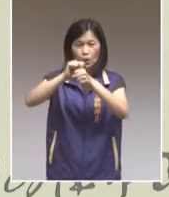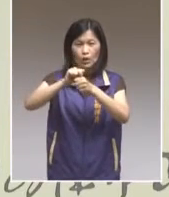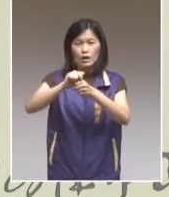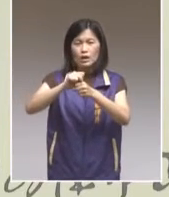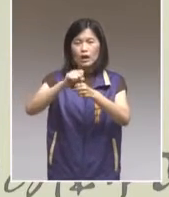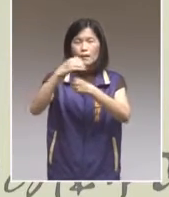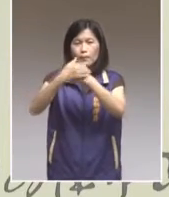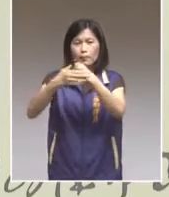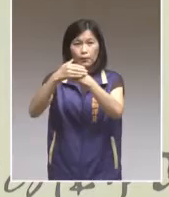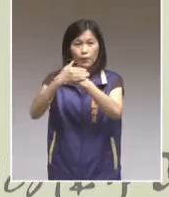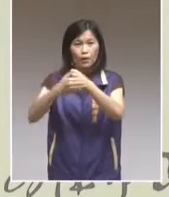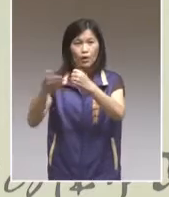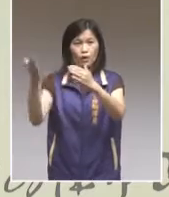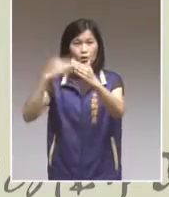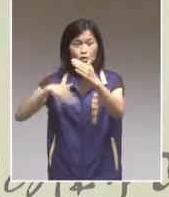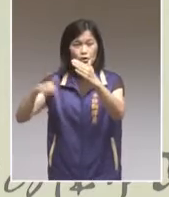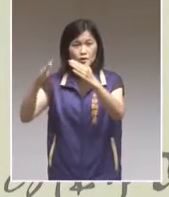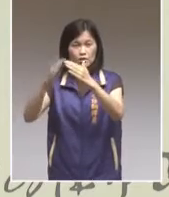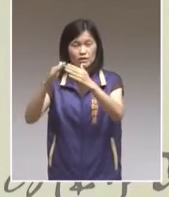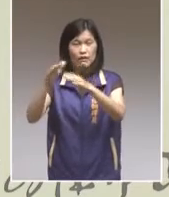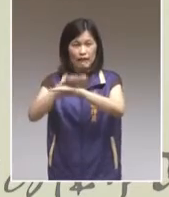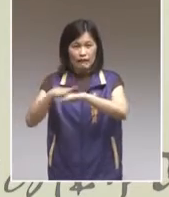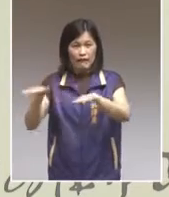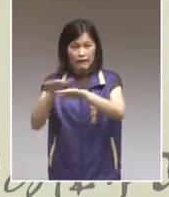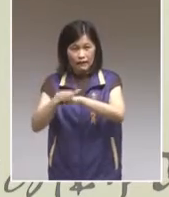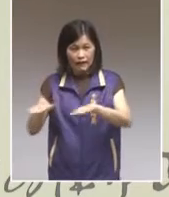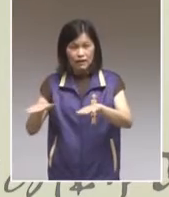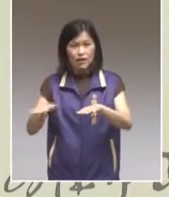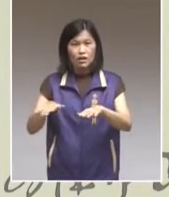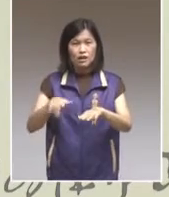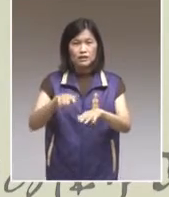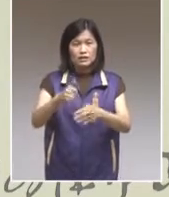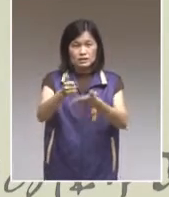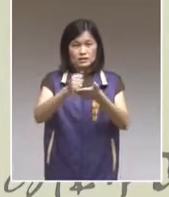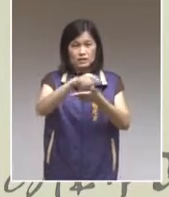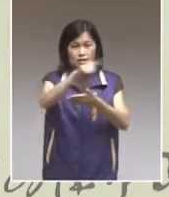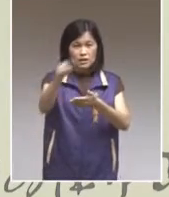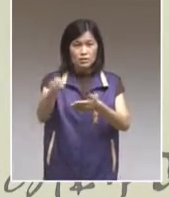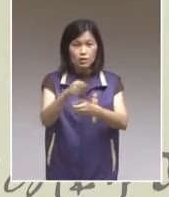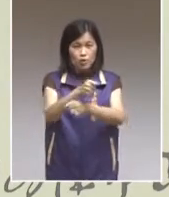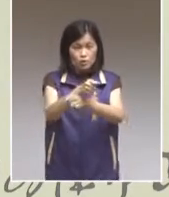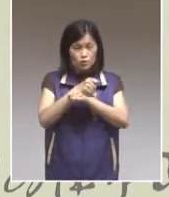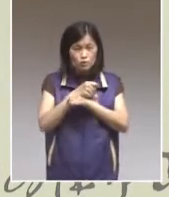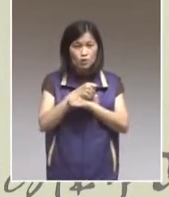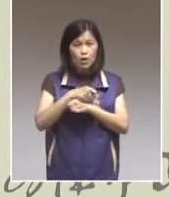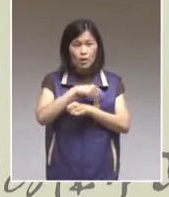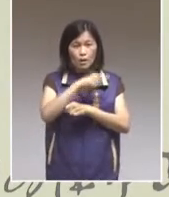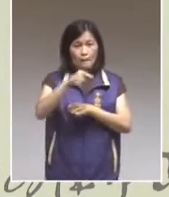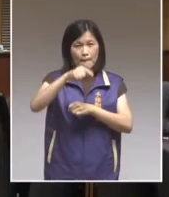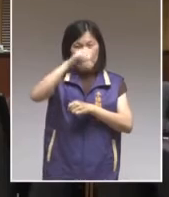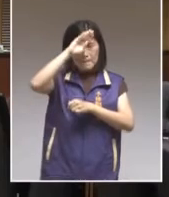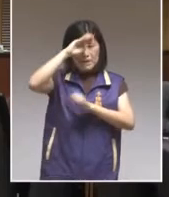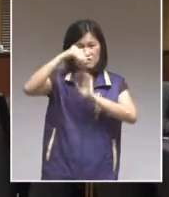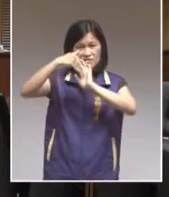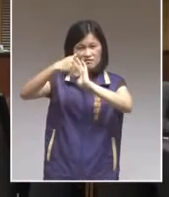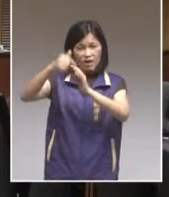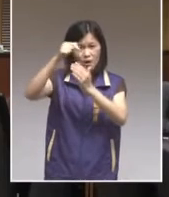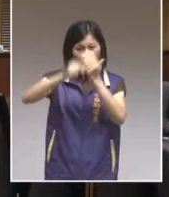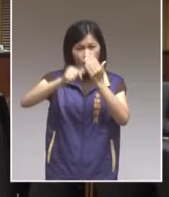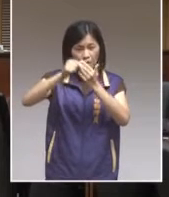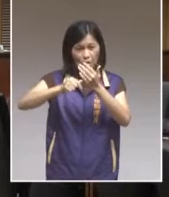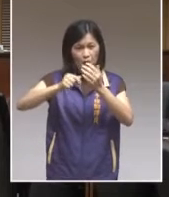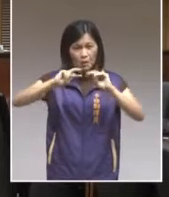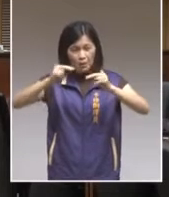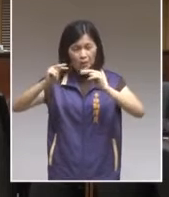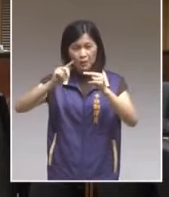险、哦、这个部分也请大家、能够、注意到我们一些防疫措施的、一些改变、哦、也请大家注